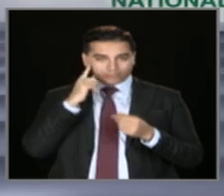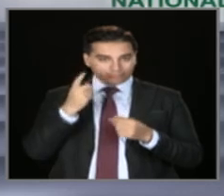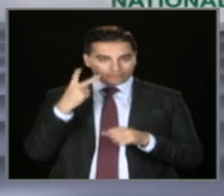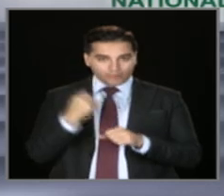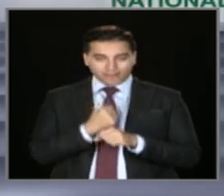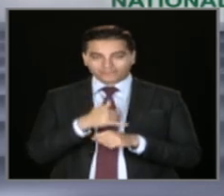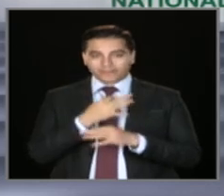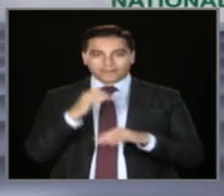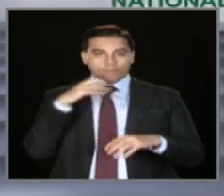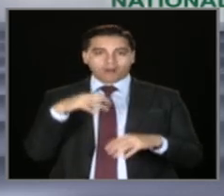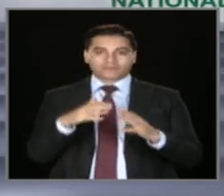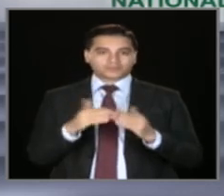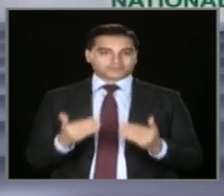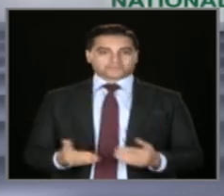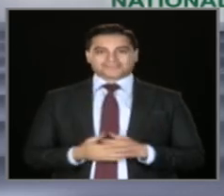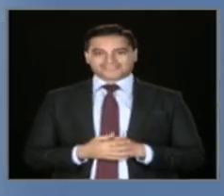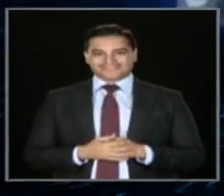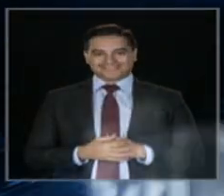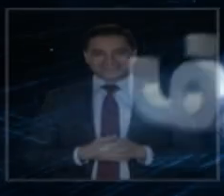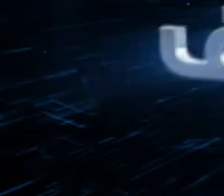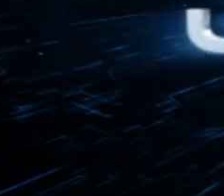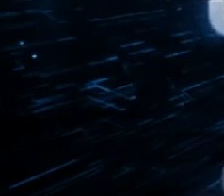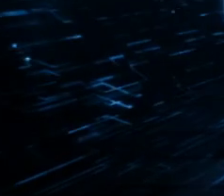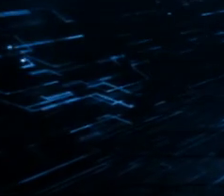وثقافيا ومهنيا في جميع محافظات مصر.